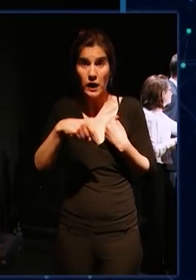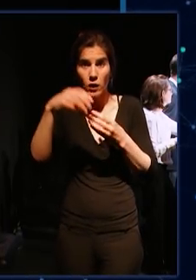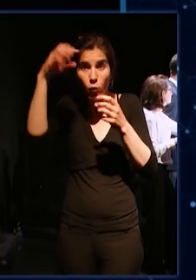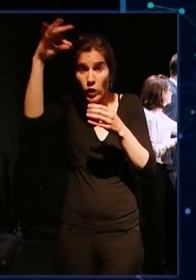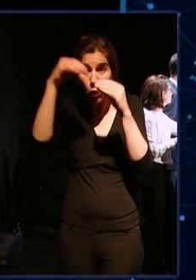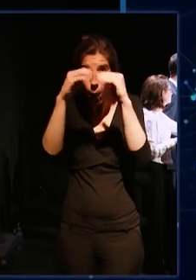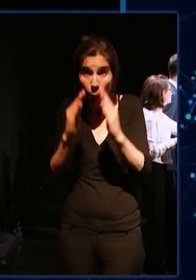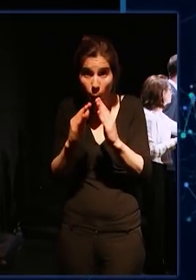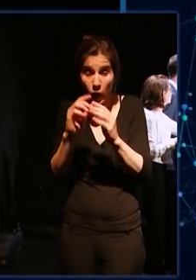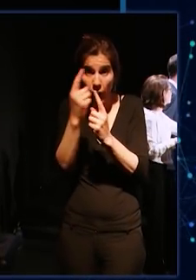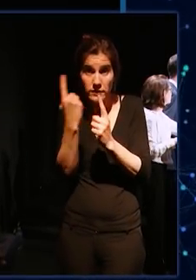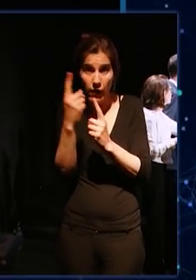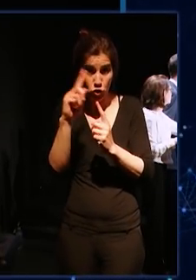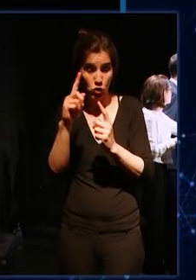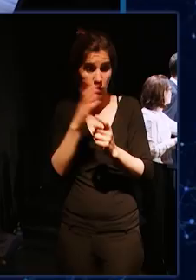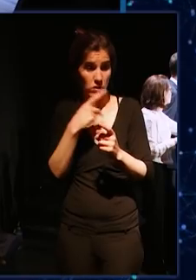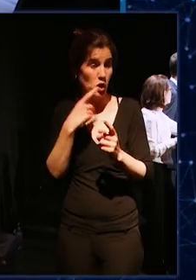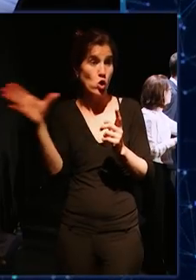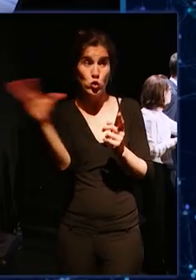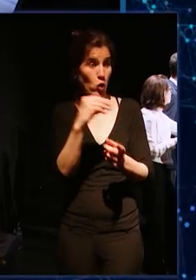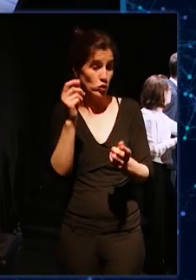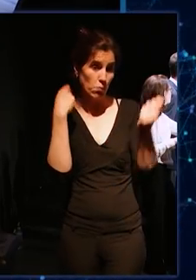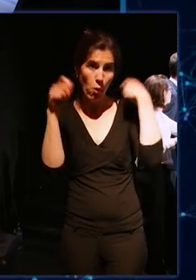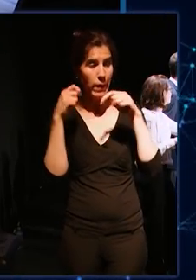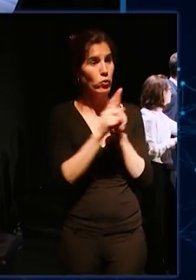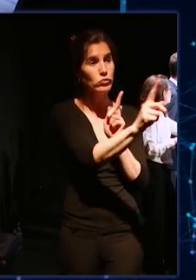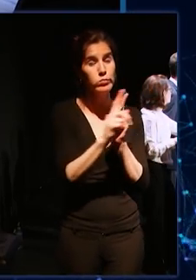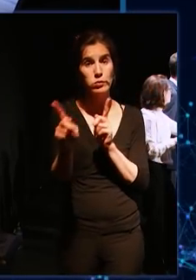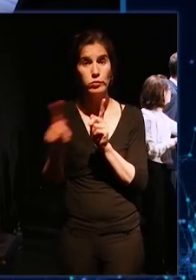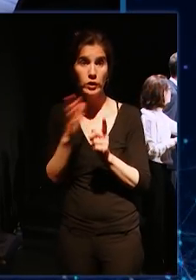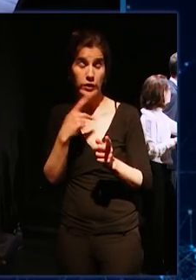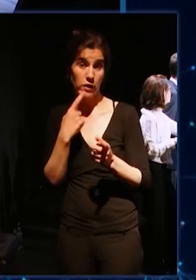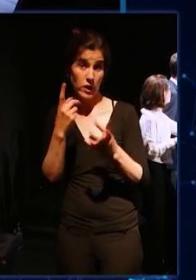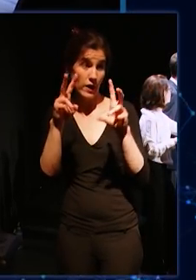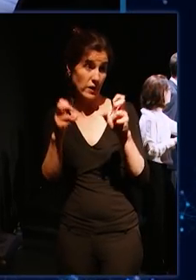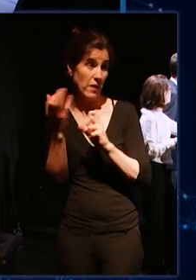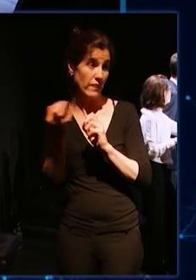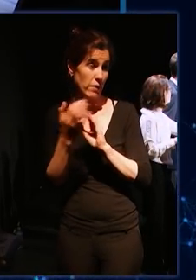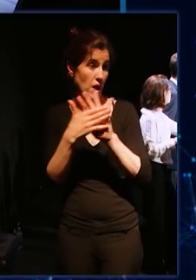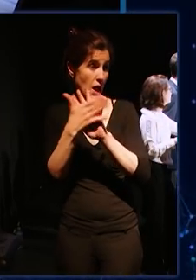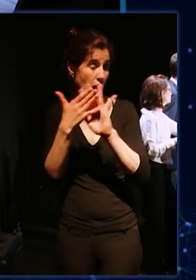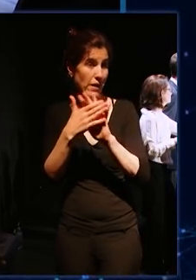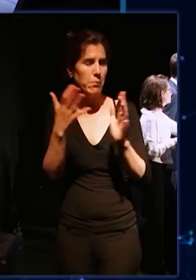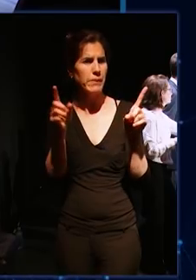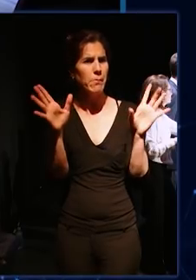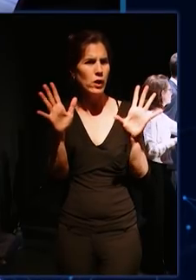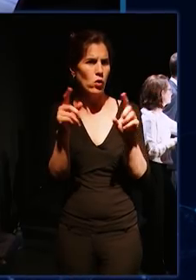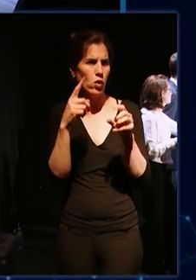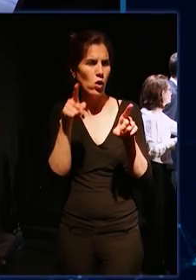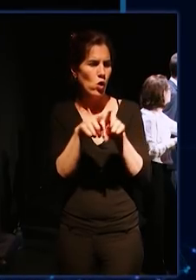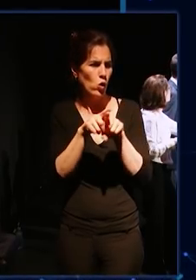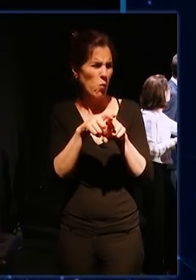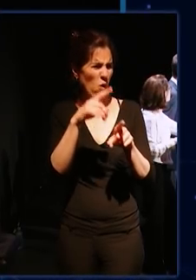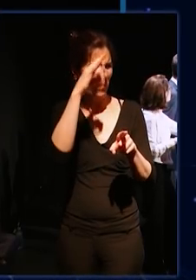¿no? Entonces, es un tema que se debe tratar y no se debe demonizar o no sé qué se ha dicho, que el coche era algo muy feo.